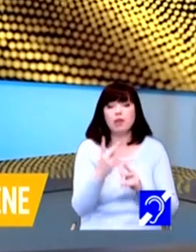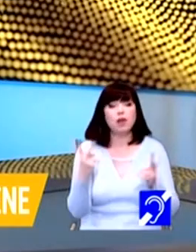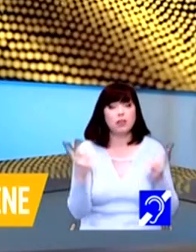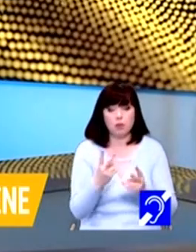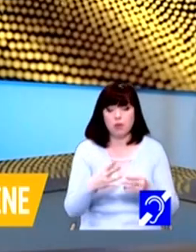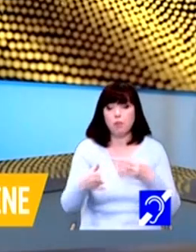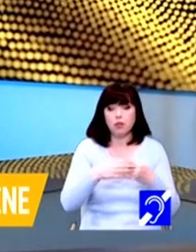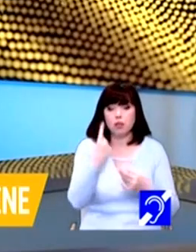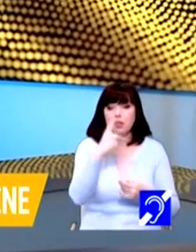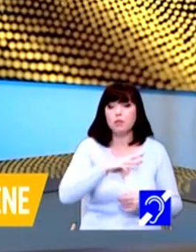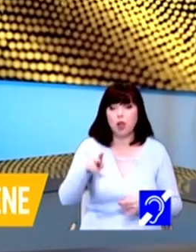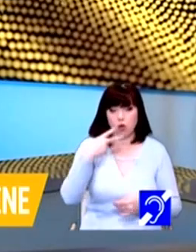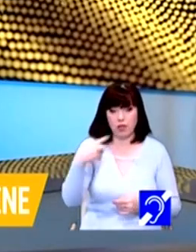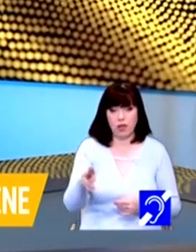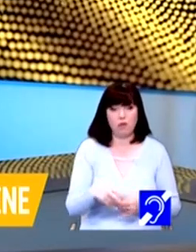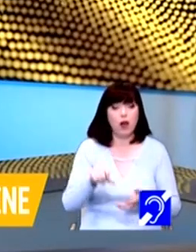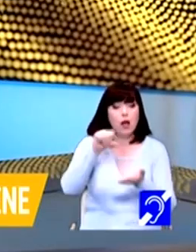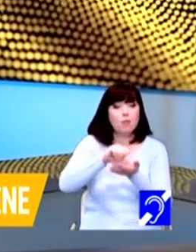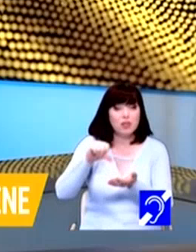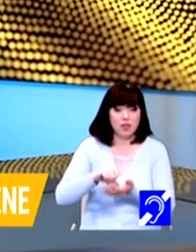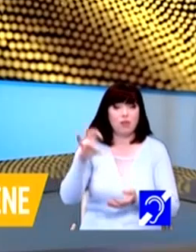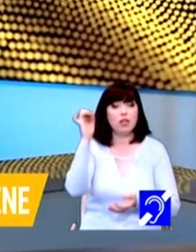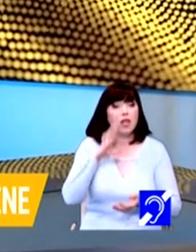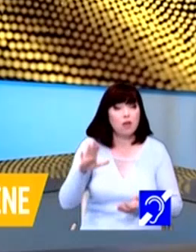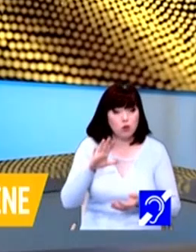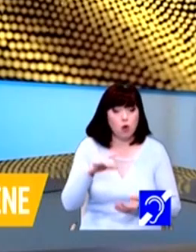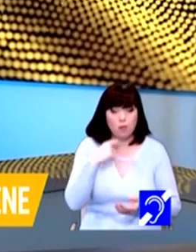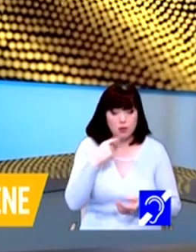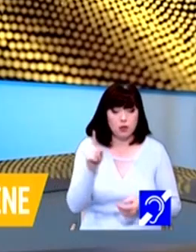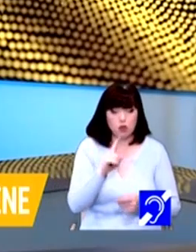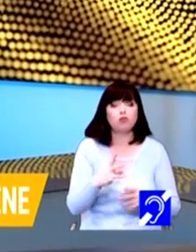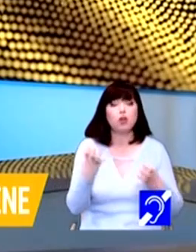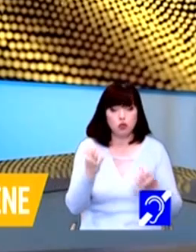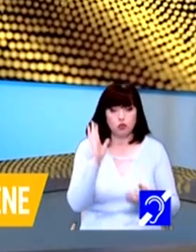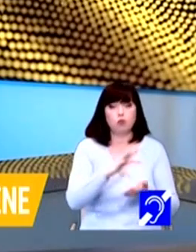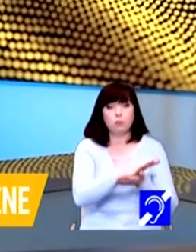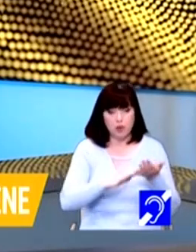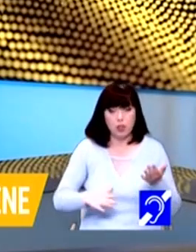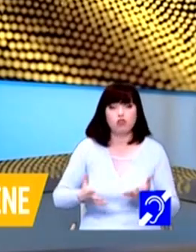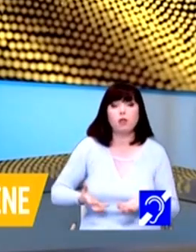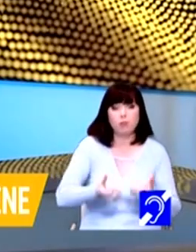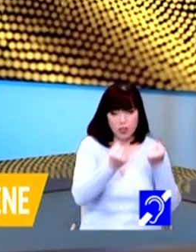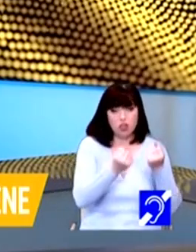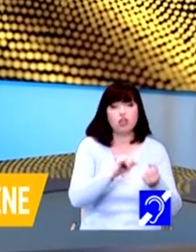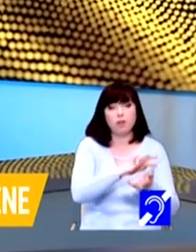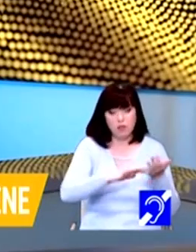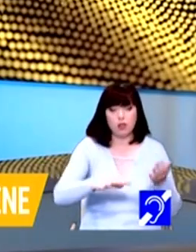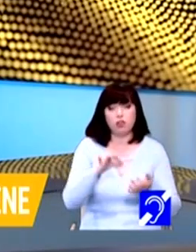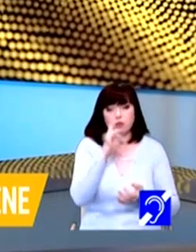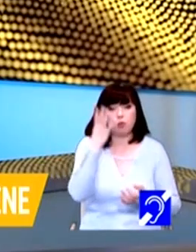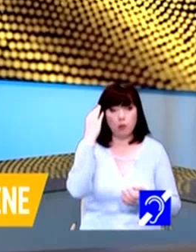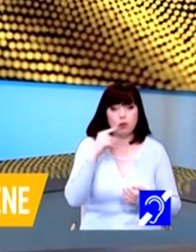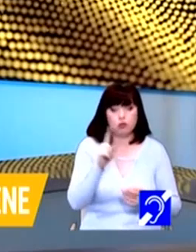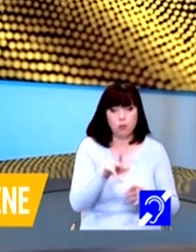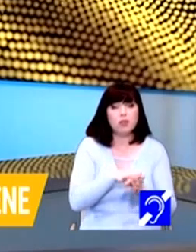aproape 1 milion de euro. Reprezentanții Uniunii Europene au declarat că vor continua să susțină și mai mult Republica Moldova pentru a